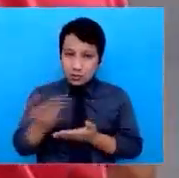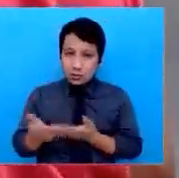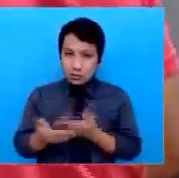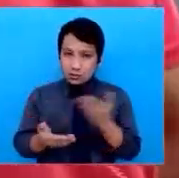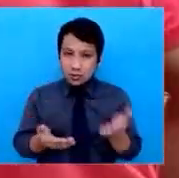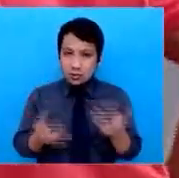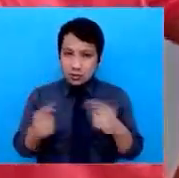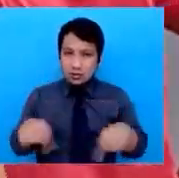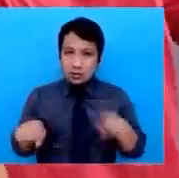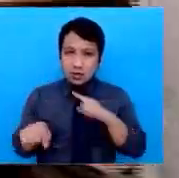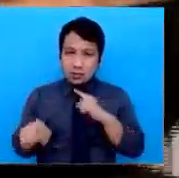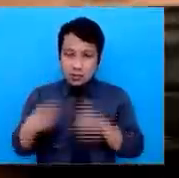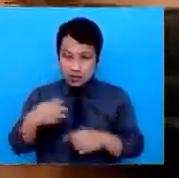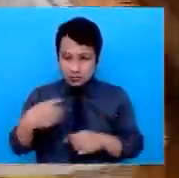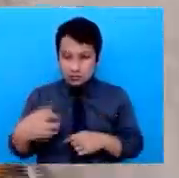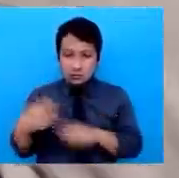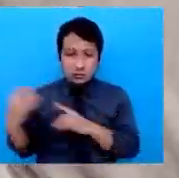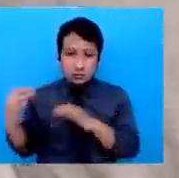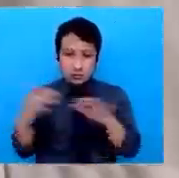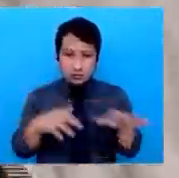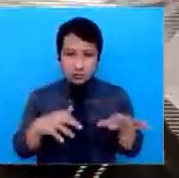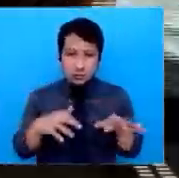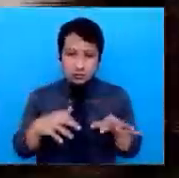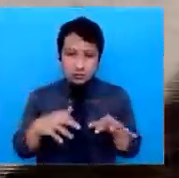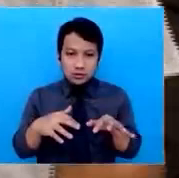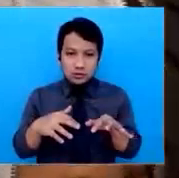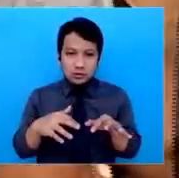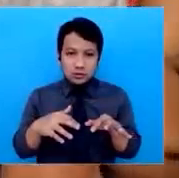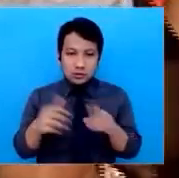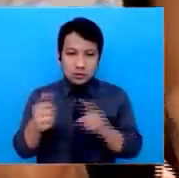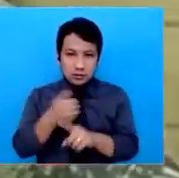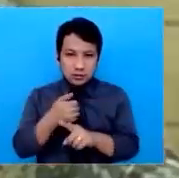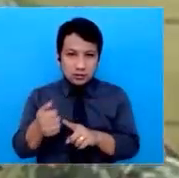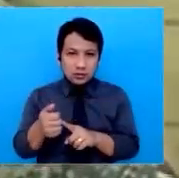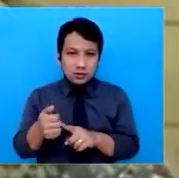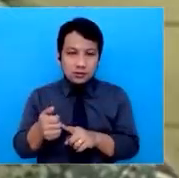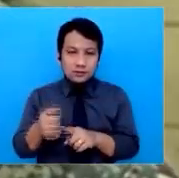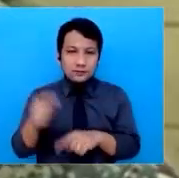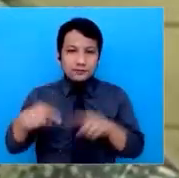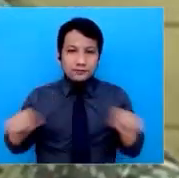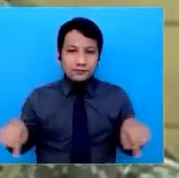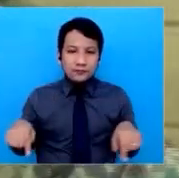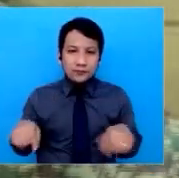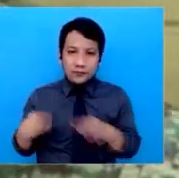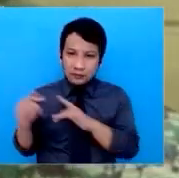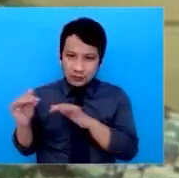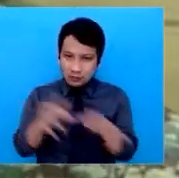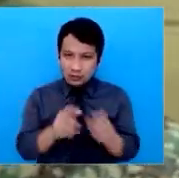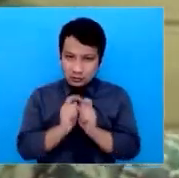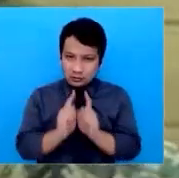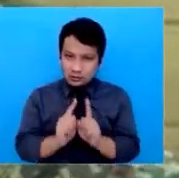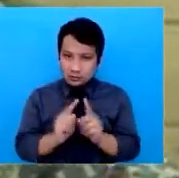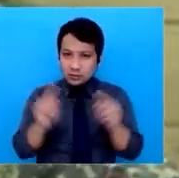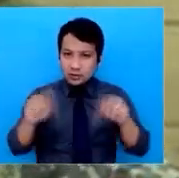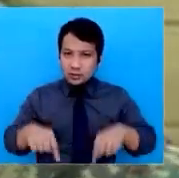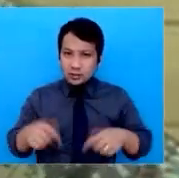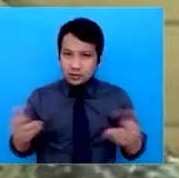ng mga pulis ang pagdami ng mga mananamantala. Yung iba po yung ginagawa nila, yung siksikan dito po sa